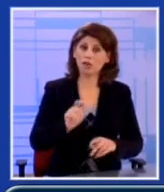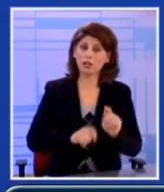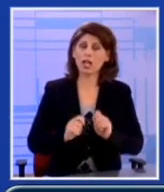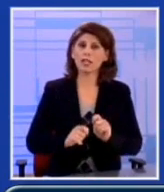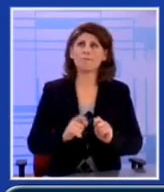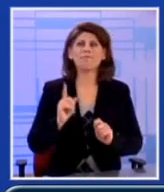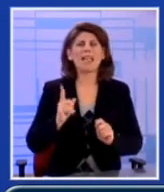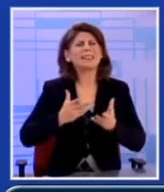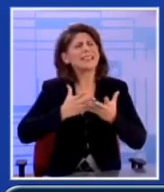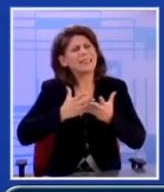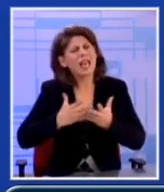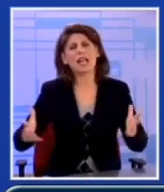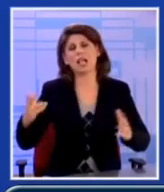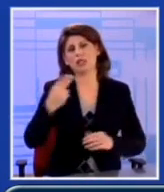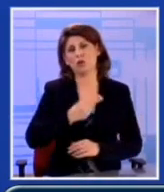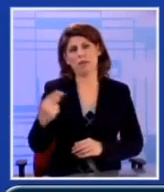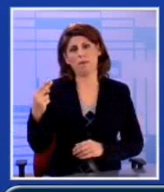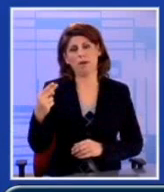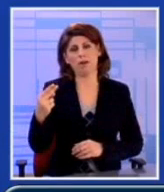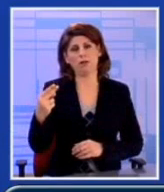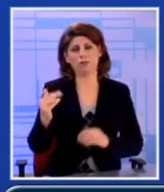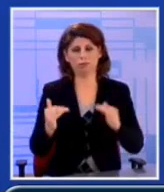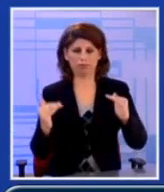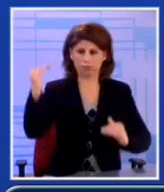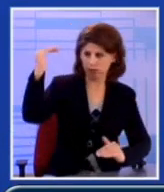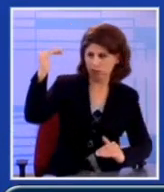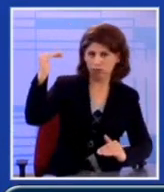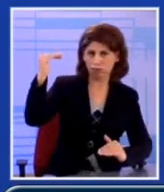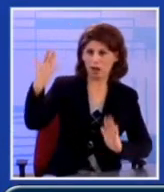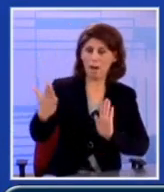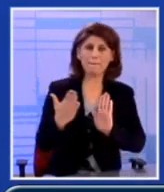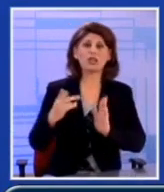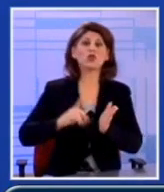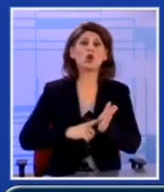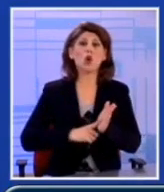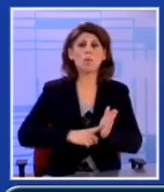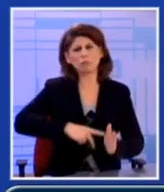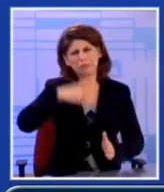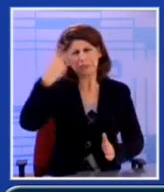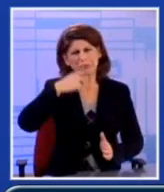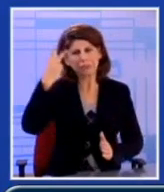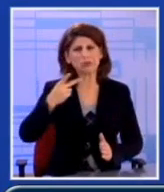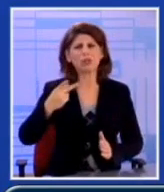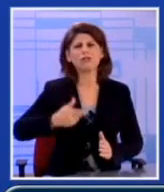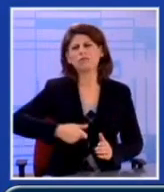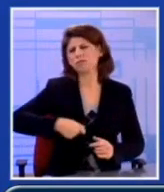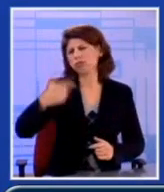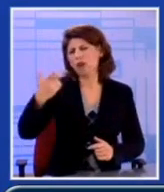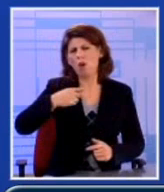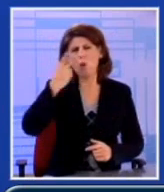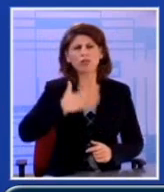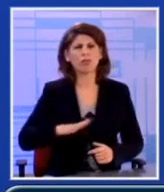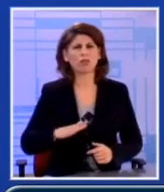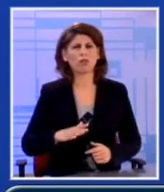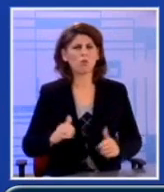ένα τεράστιο ζήτημα ανισότητας ενώπιον του νόμου, αυθαιρεσίας, ασυδοσίας,